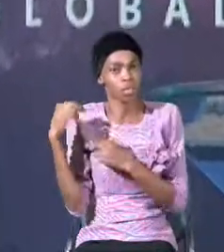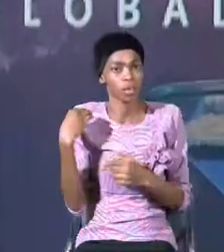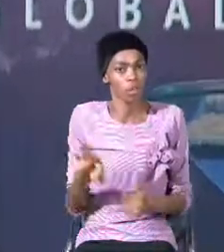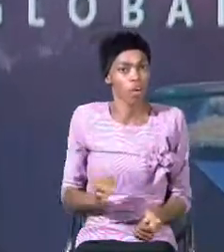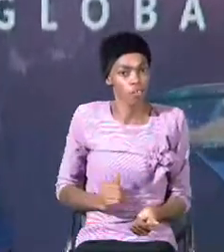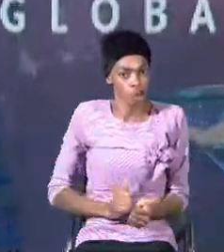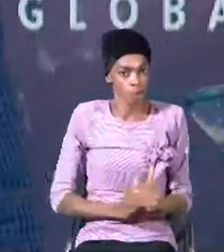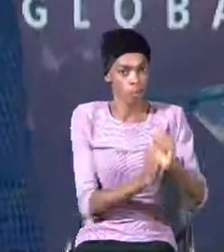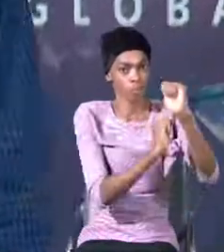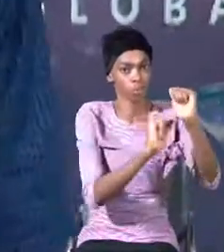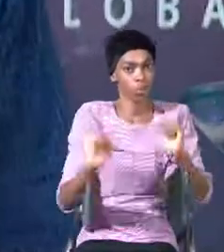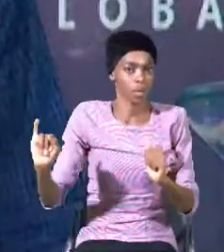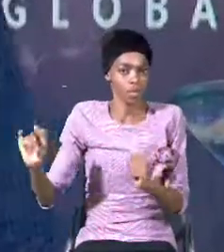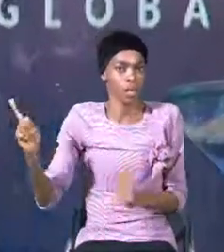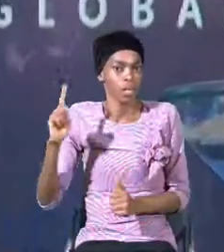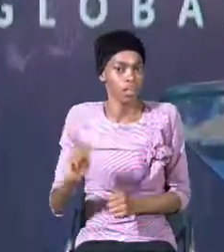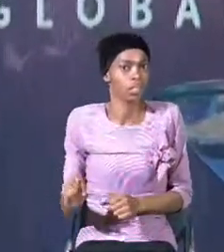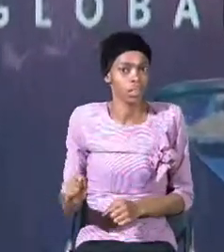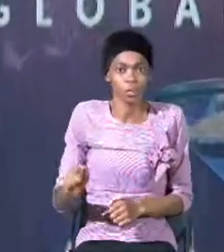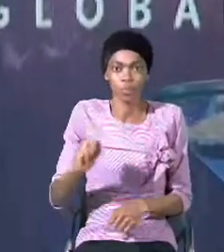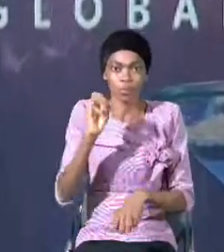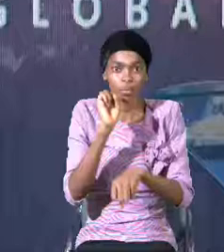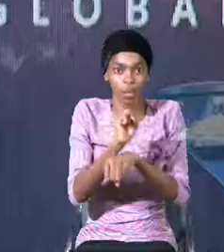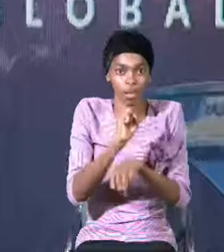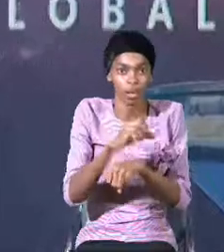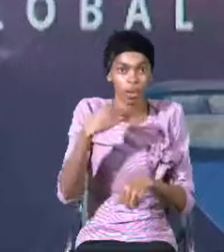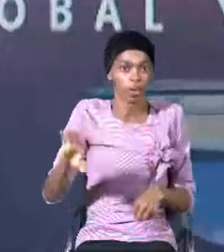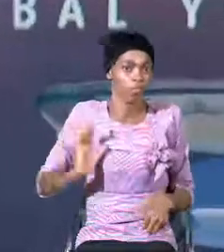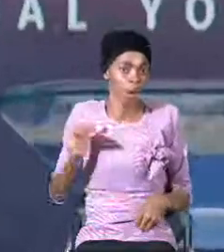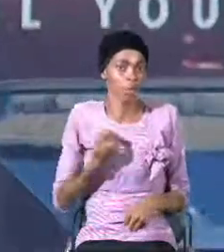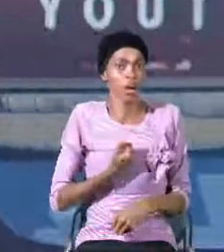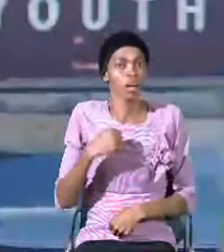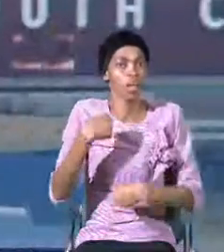de poursuivre le mandat de notre